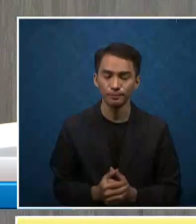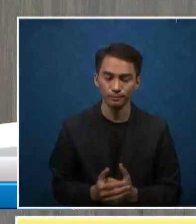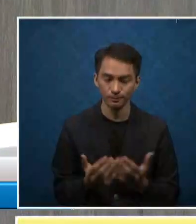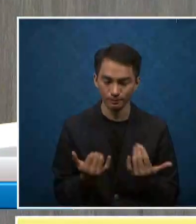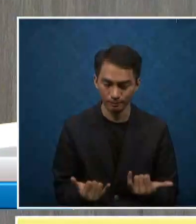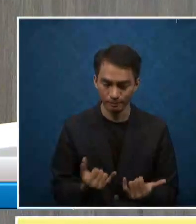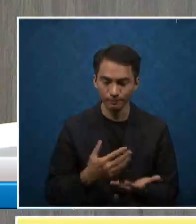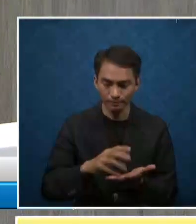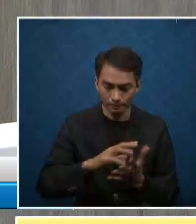และข้อคิดเหนียแค่นี้ครัขอบคุณมากครับ